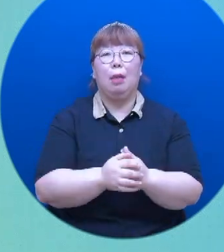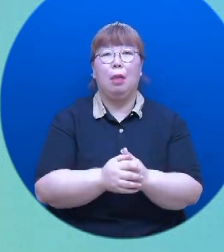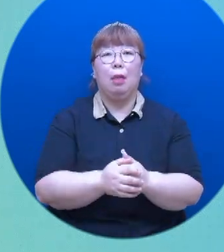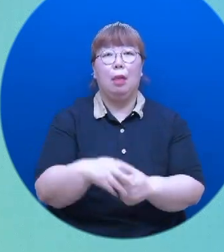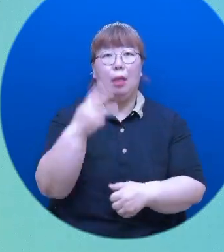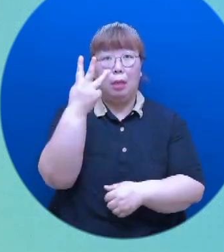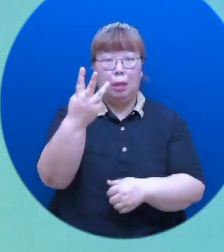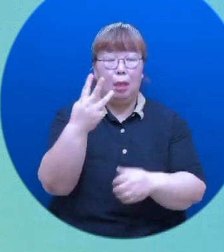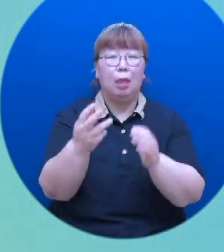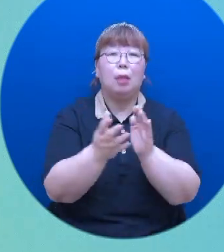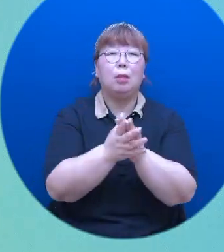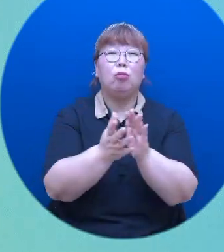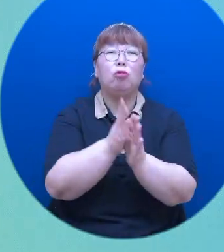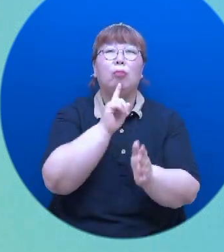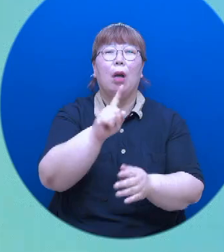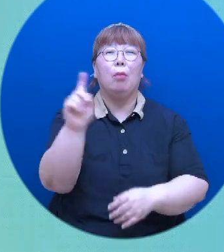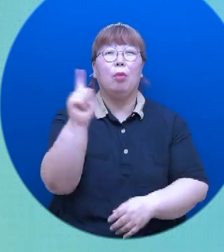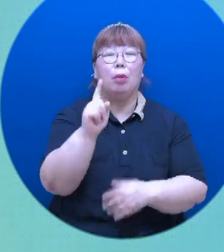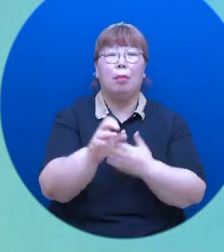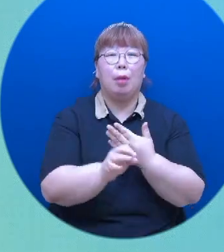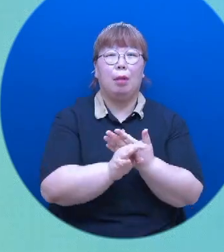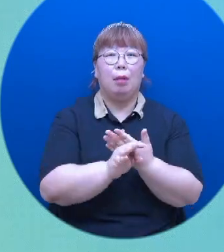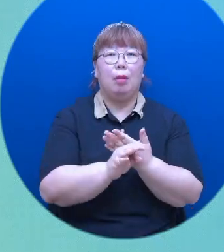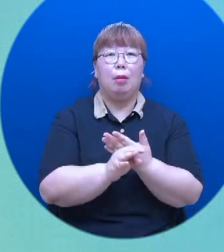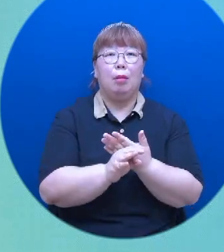친구는 말하죠. 뭐라고요?